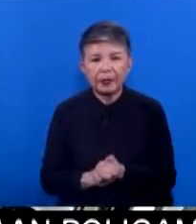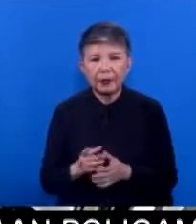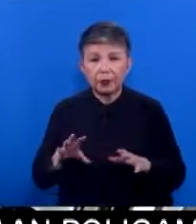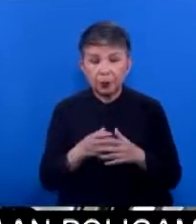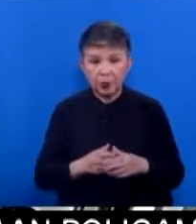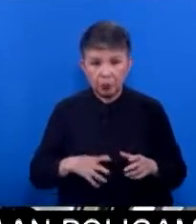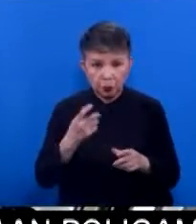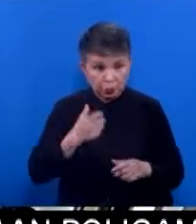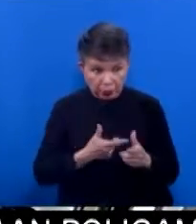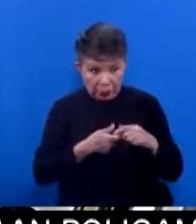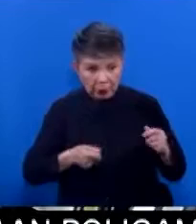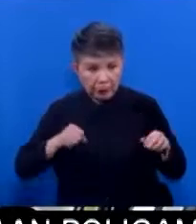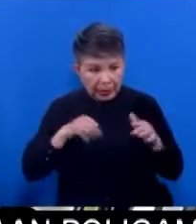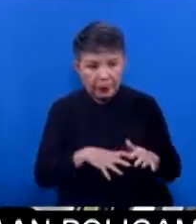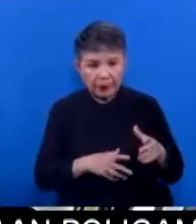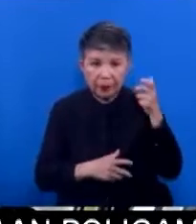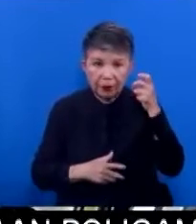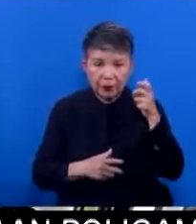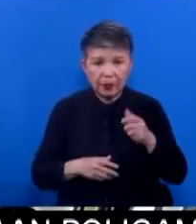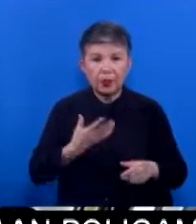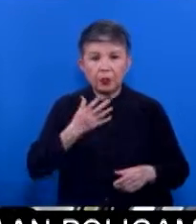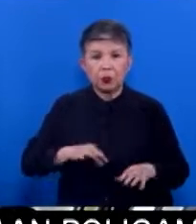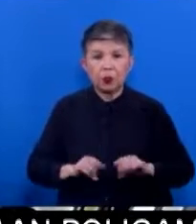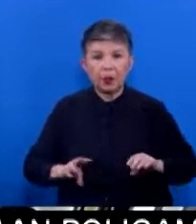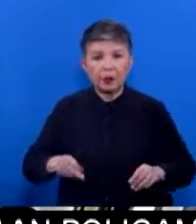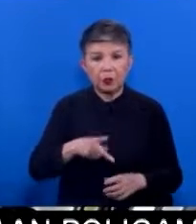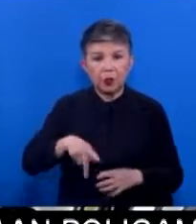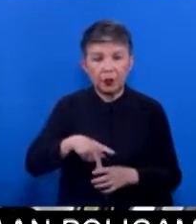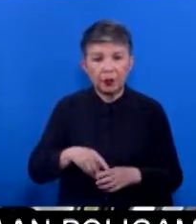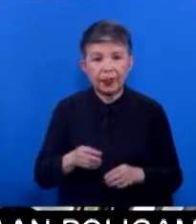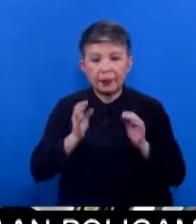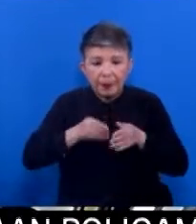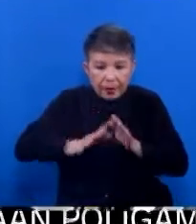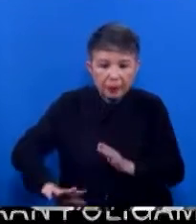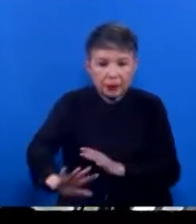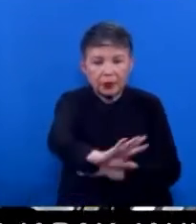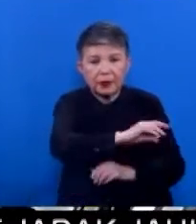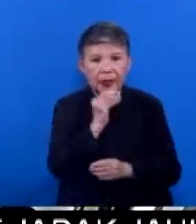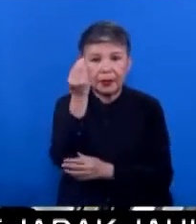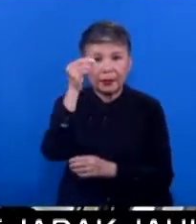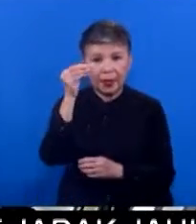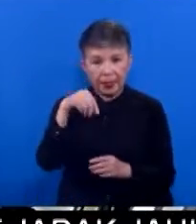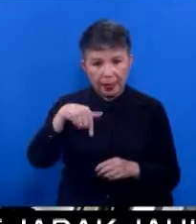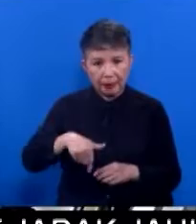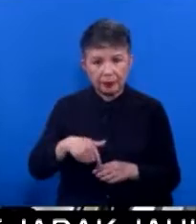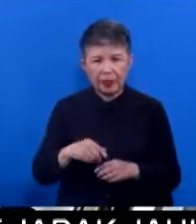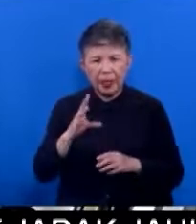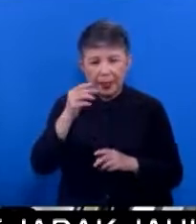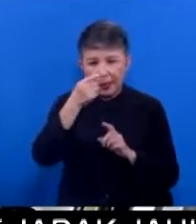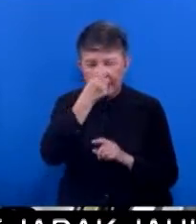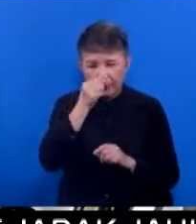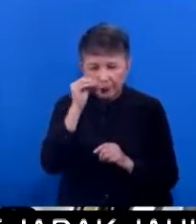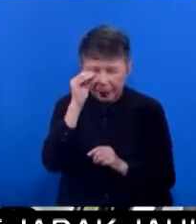Sekelompok pria bersenjata tajam menyerang dan merampas telepon genggam milik karyawan warung kopi di kawasan Mampang, Jakarta Selatan, Kamis dini hari.